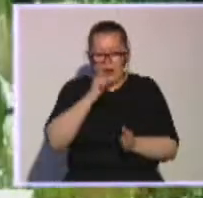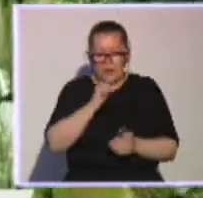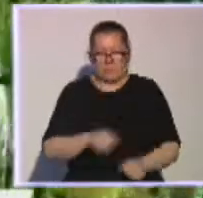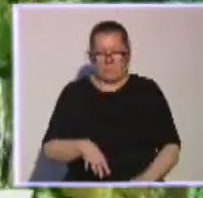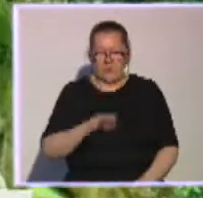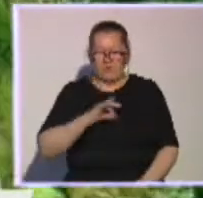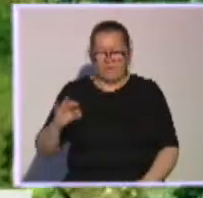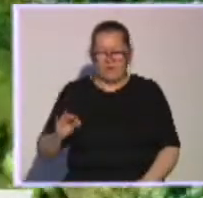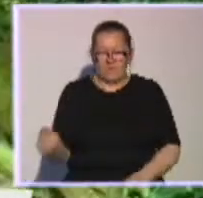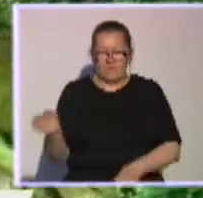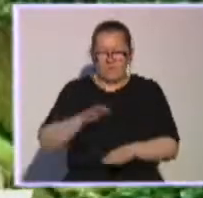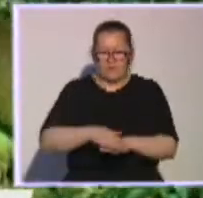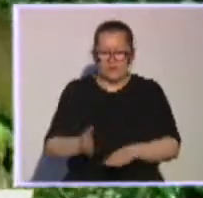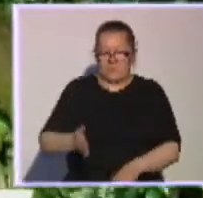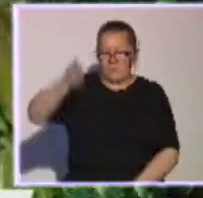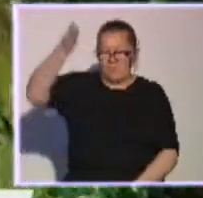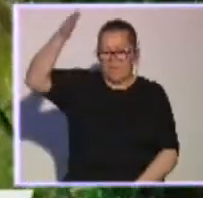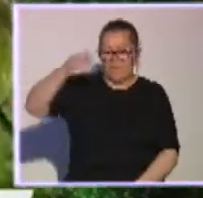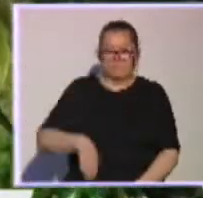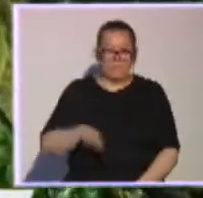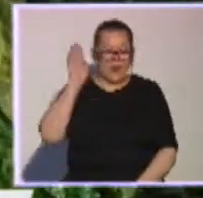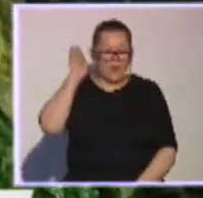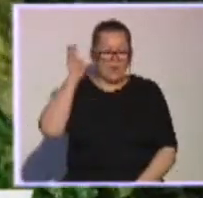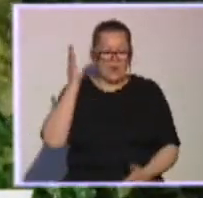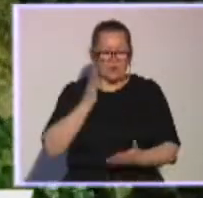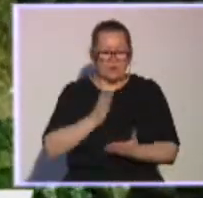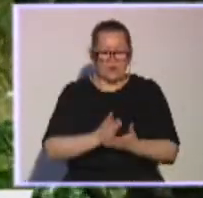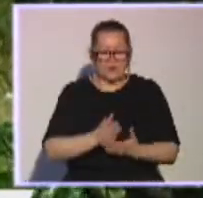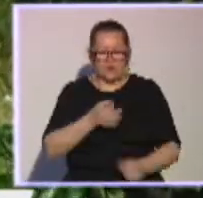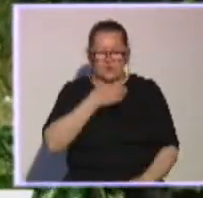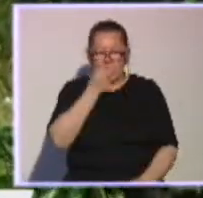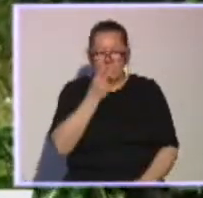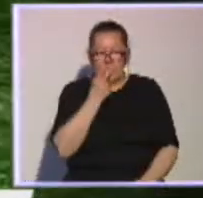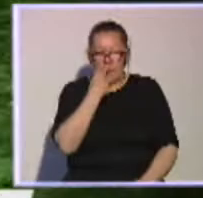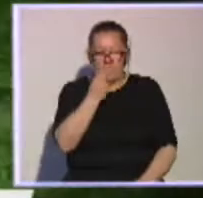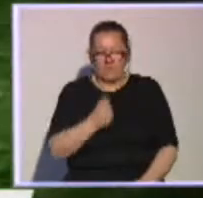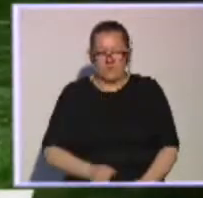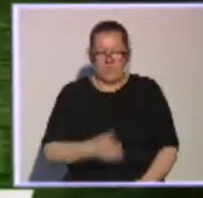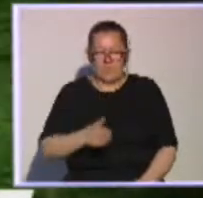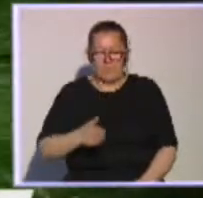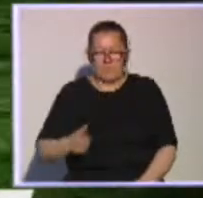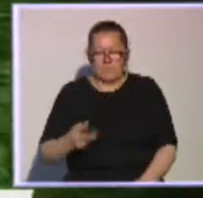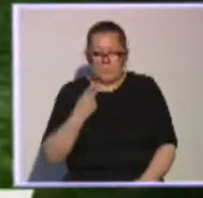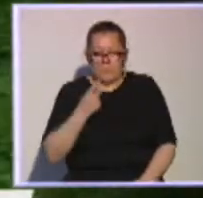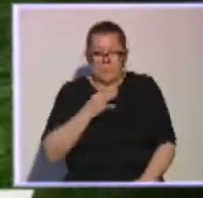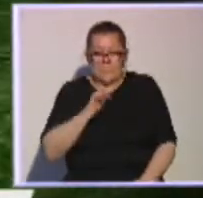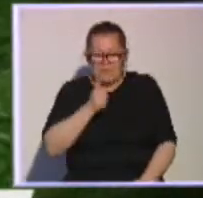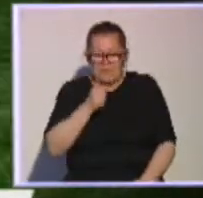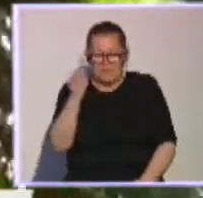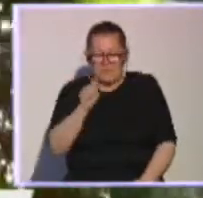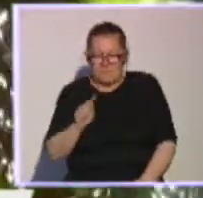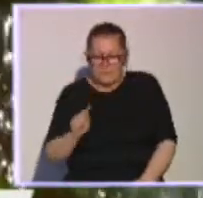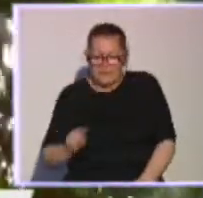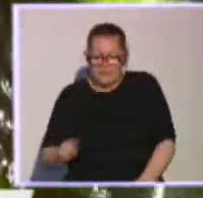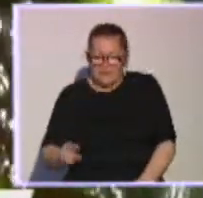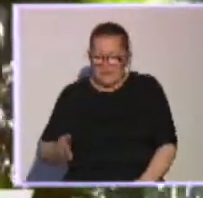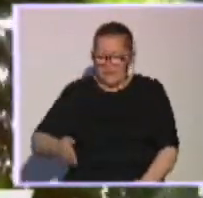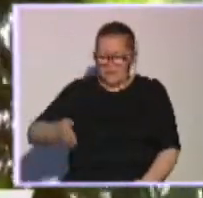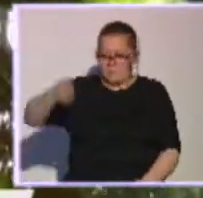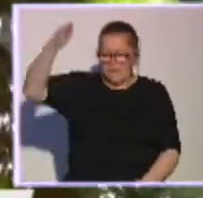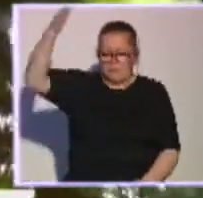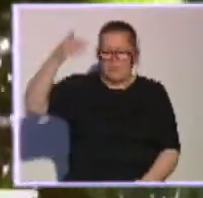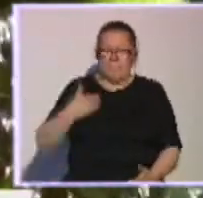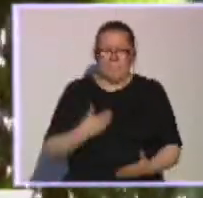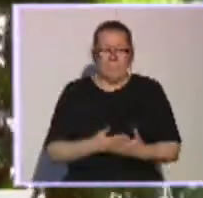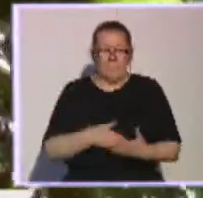prăbușirii peretelui. Cei de la Parcul Natural spun că ar fi monitorizat cascada, dar nu a fost observată nicio fisură în pereți și ar fi fost imposibil